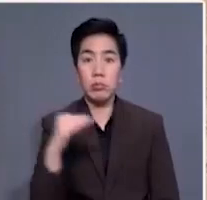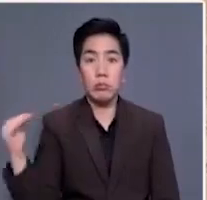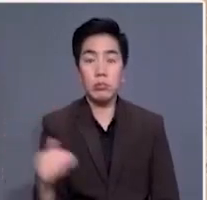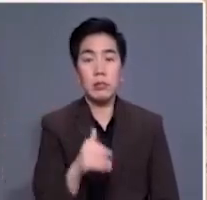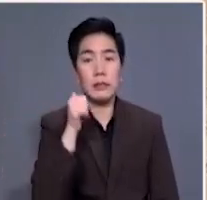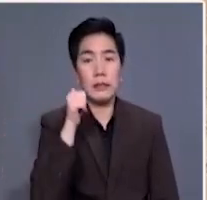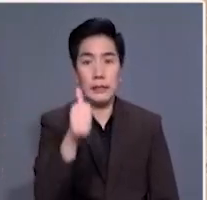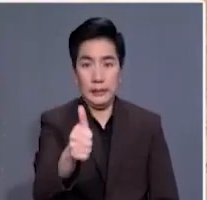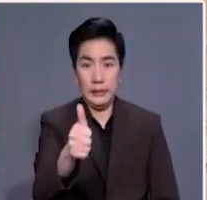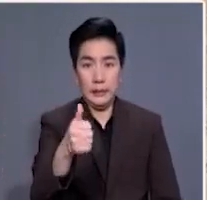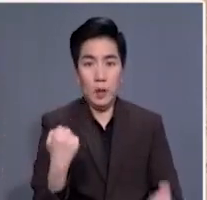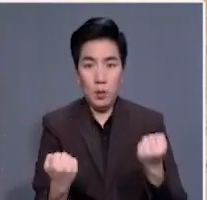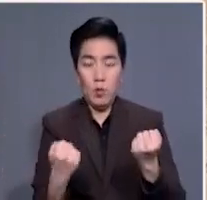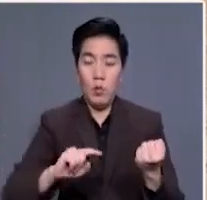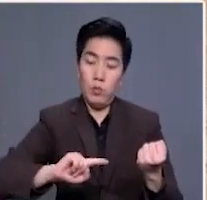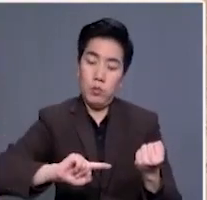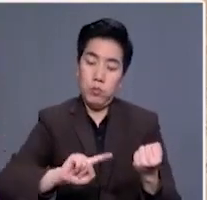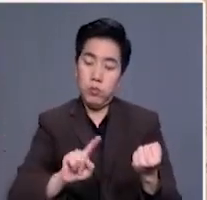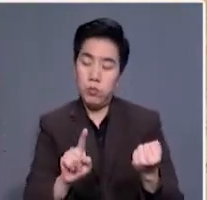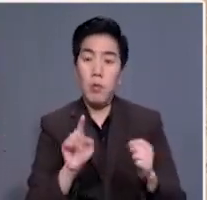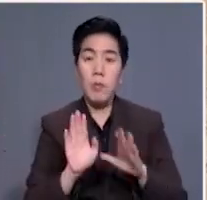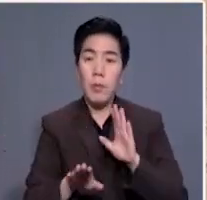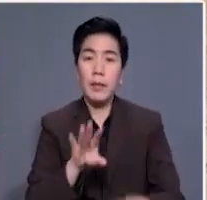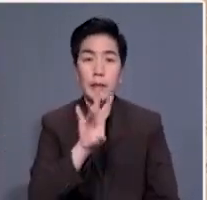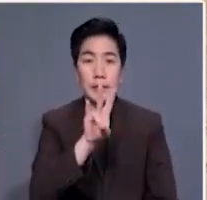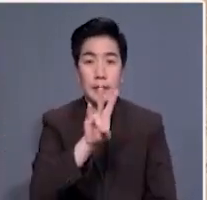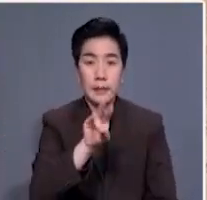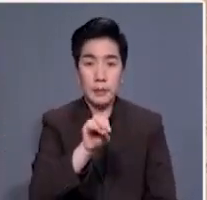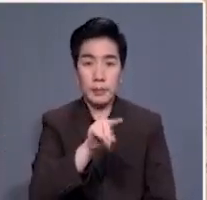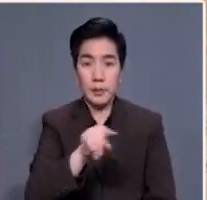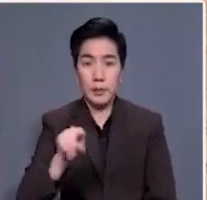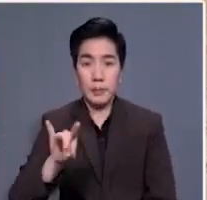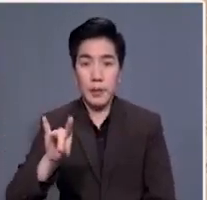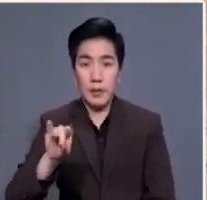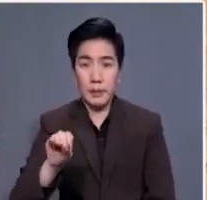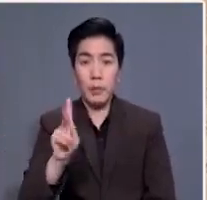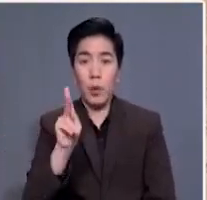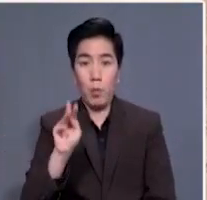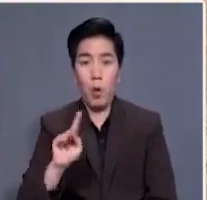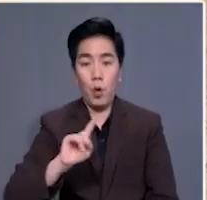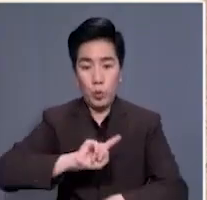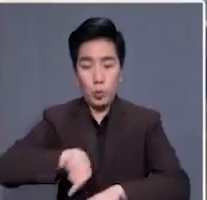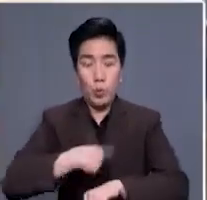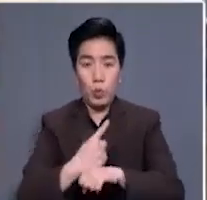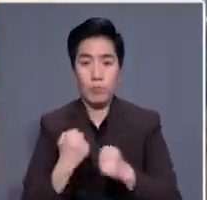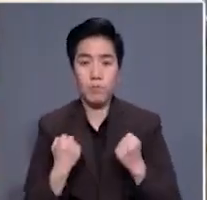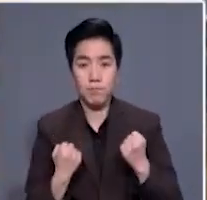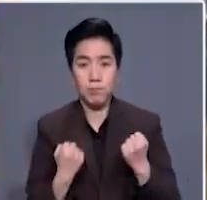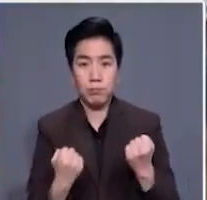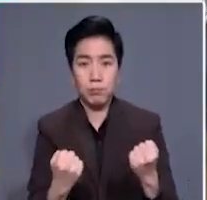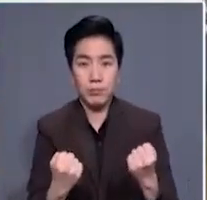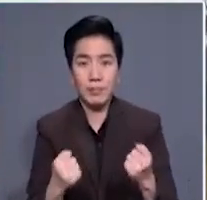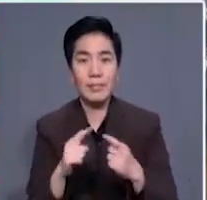นต์ก็สามารถที่จะทำความเร็วได้ประมาณ70กิโลเมตรถึง80กิโลเมตรต่อชั่วโมงค่ะ